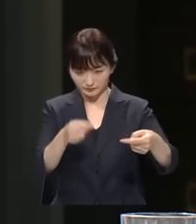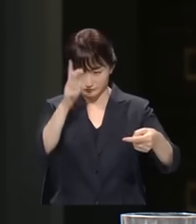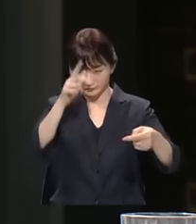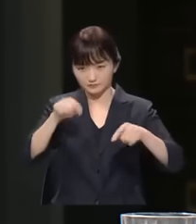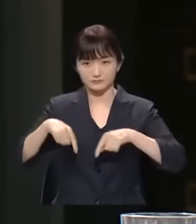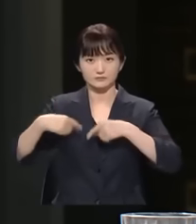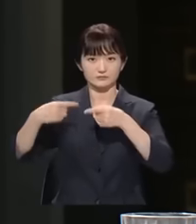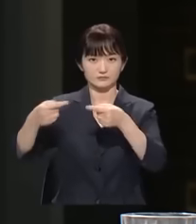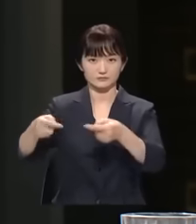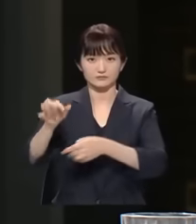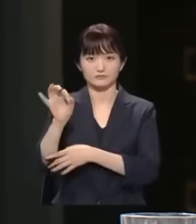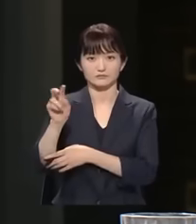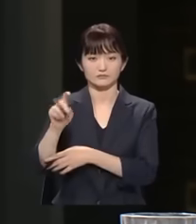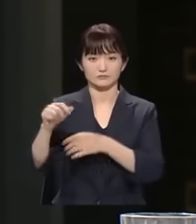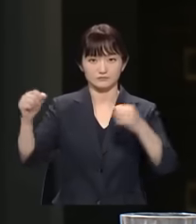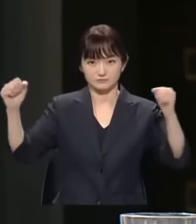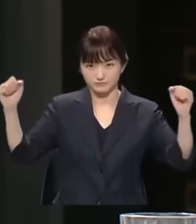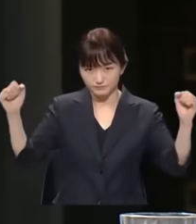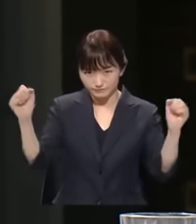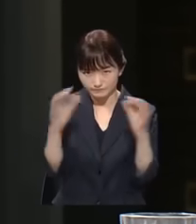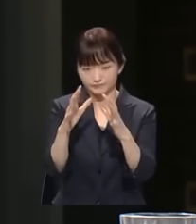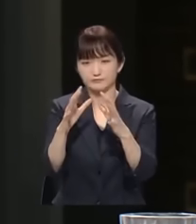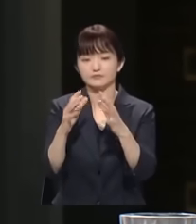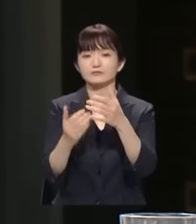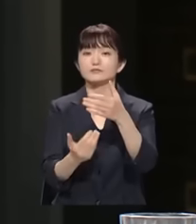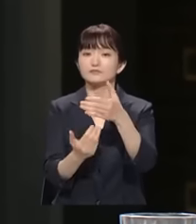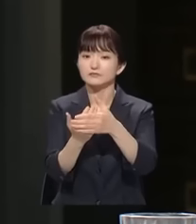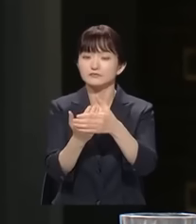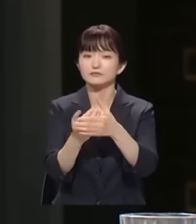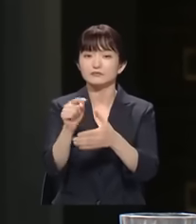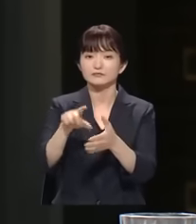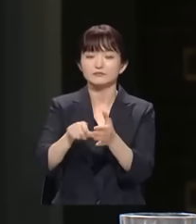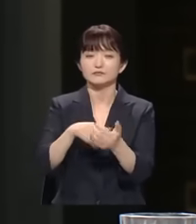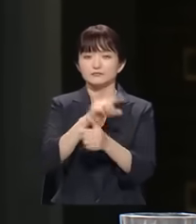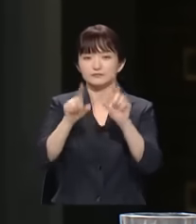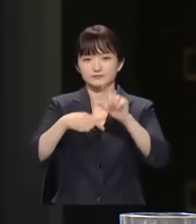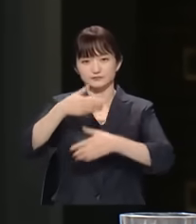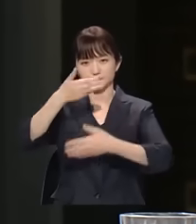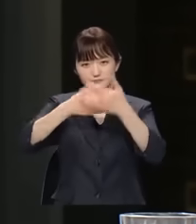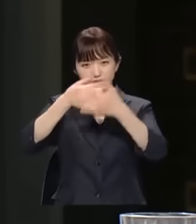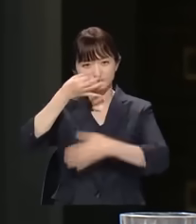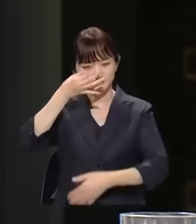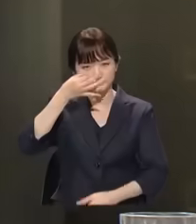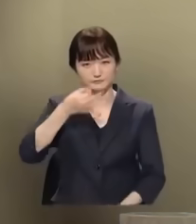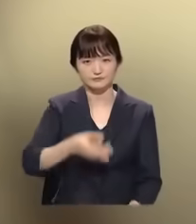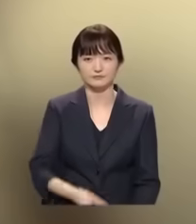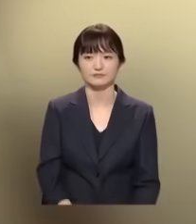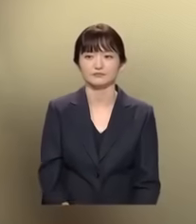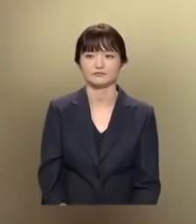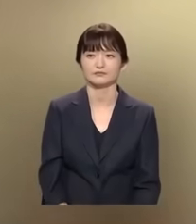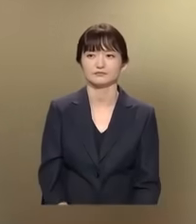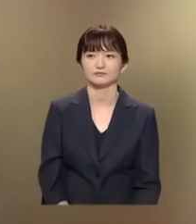조폭들의 실제로 충돌하는 일이 벌어졌습니다 당시 상황 영상으로 만나 보시죠